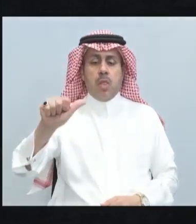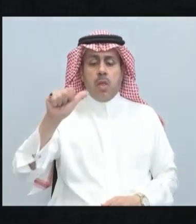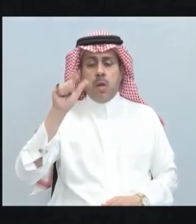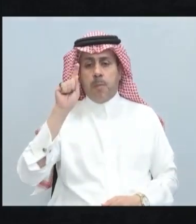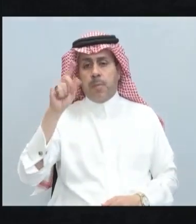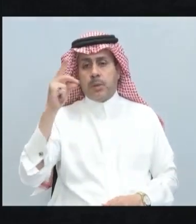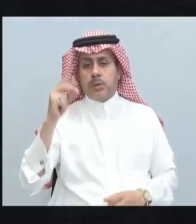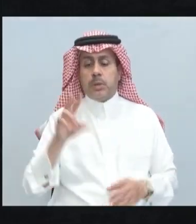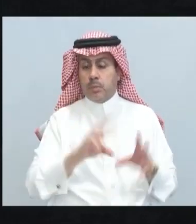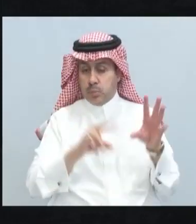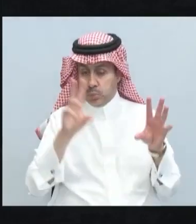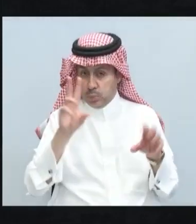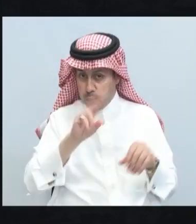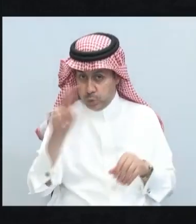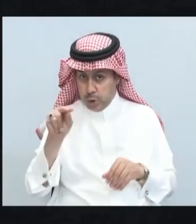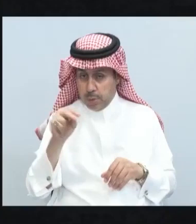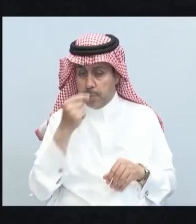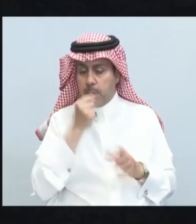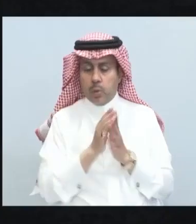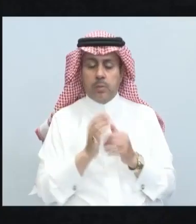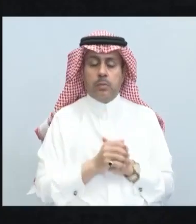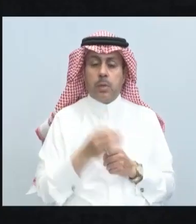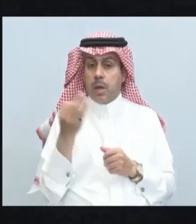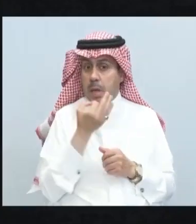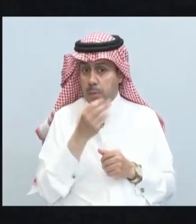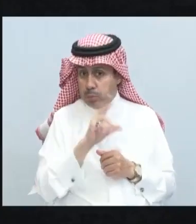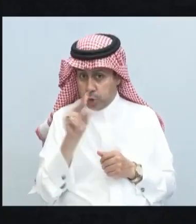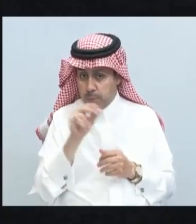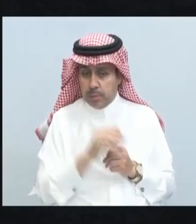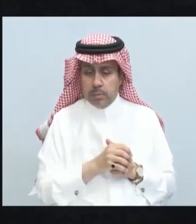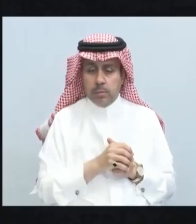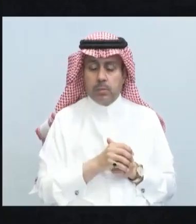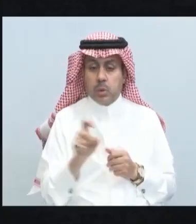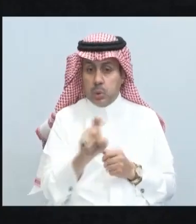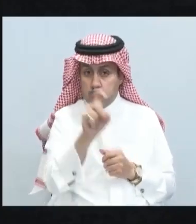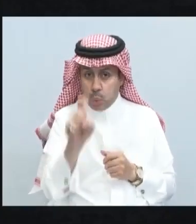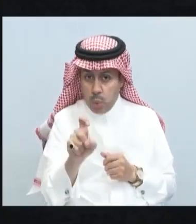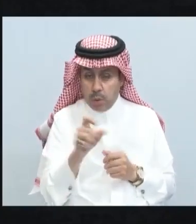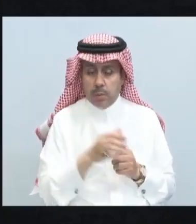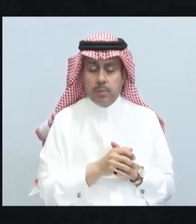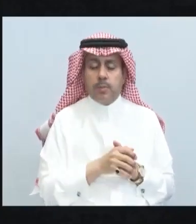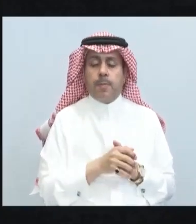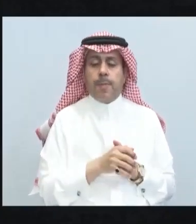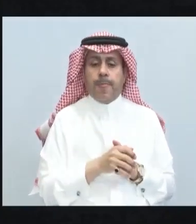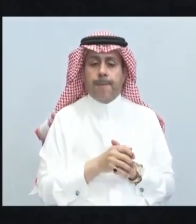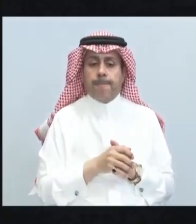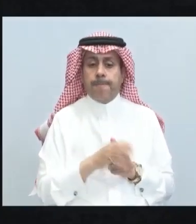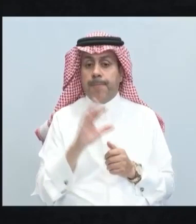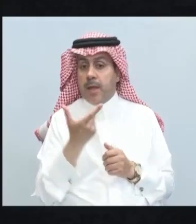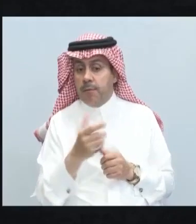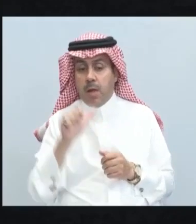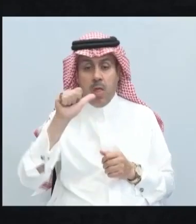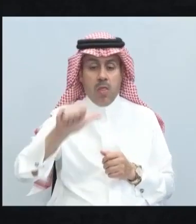نضبط المتشابه من القران تلكم الكلمات المتشابهه وسؤال تطرحونه انتم كذلك كيف